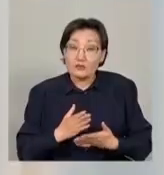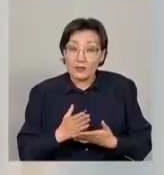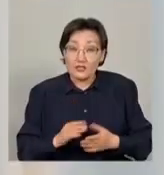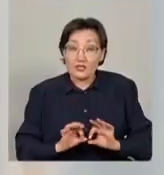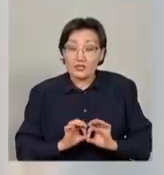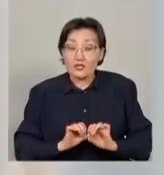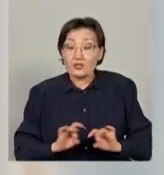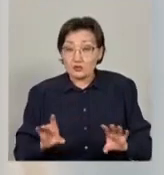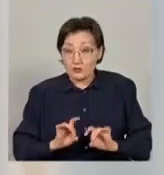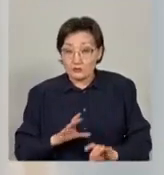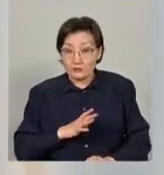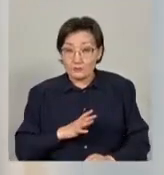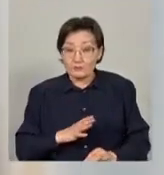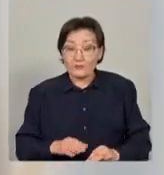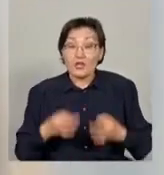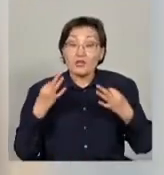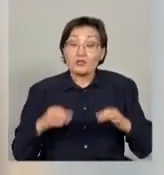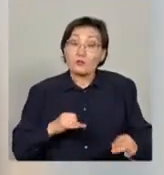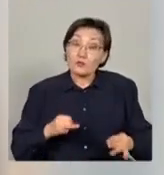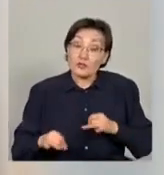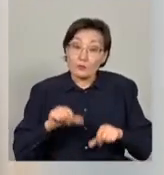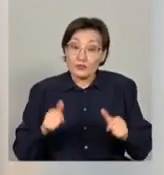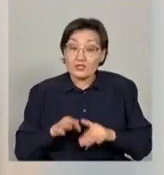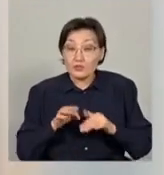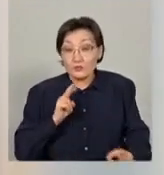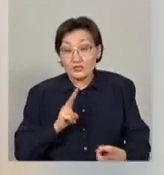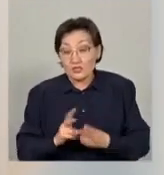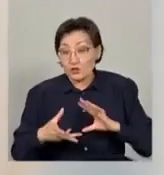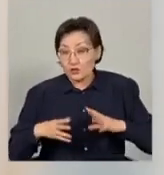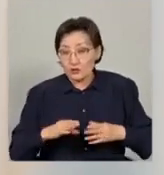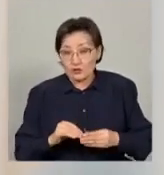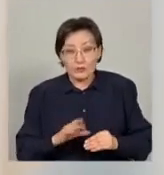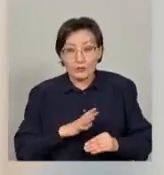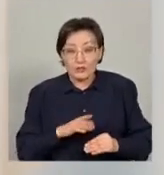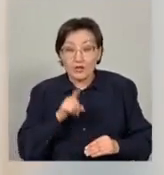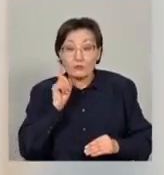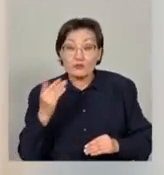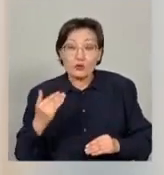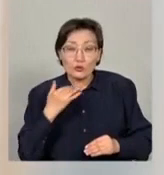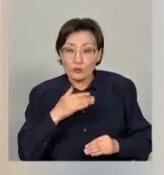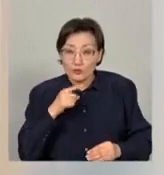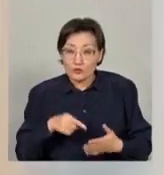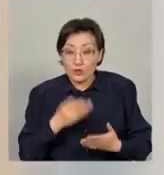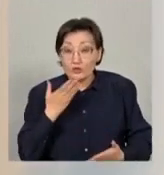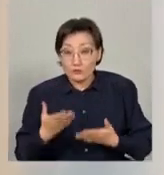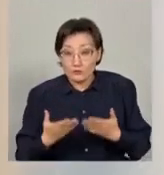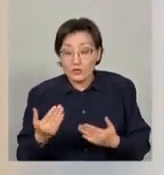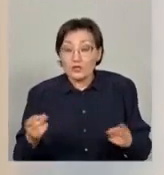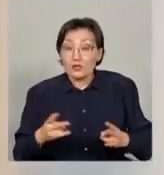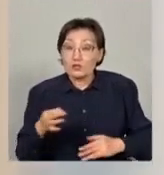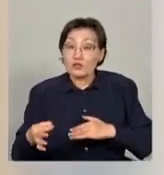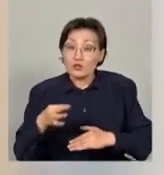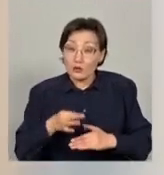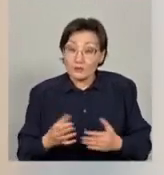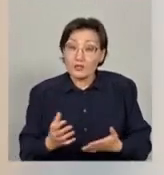айтылды. Еркін диалог форматында өткен кездесу нәтижелі болды. Жастар тарапынан көп сұрақ қойылды. Олар тиісті